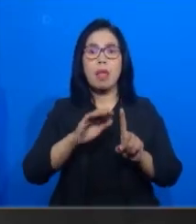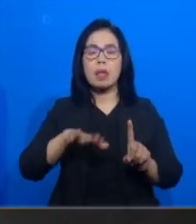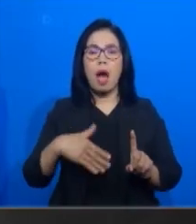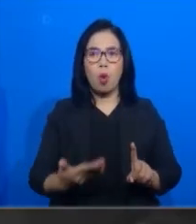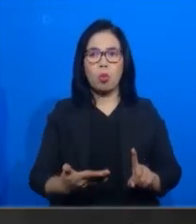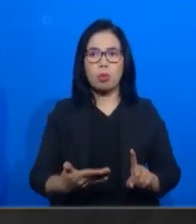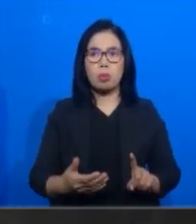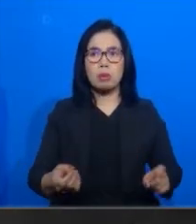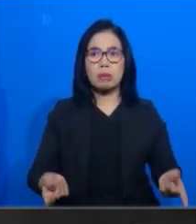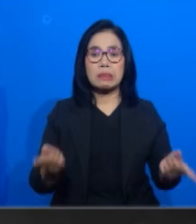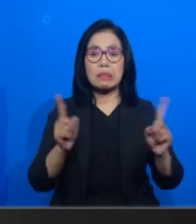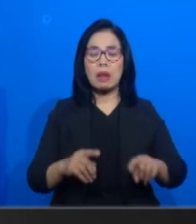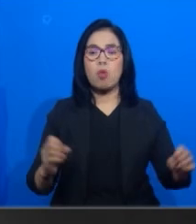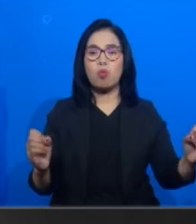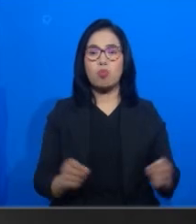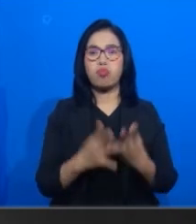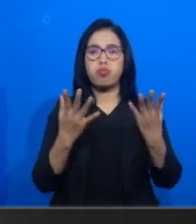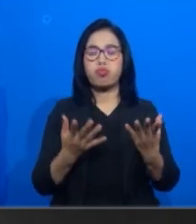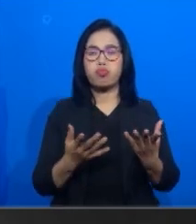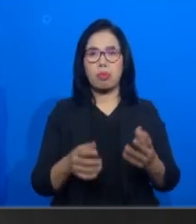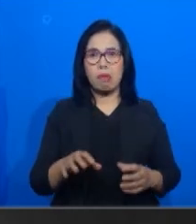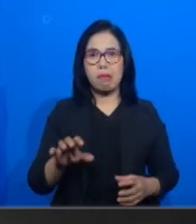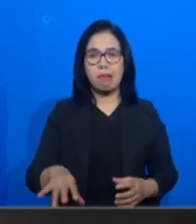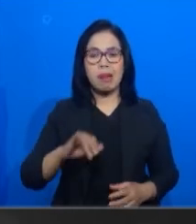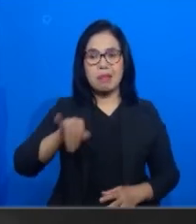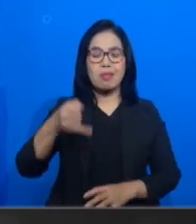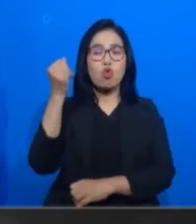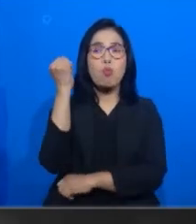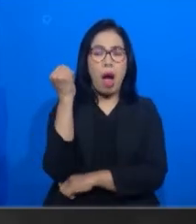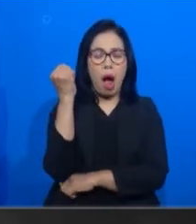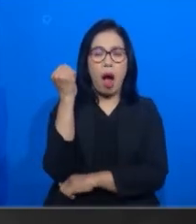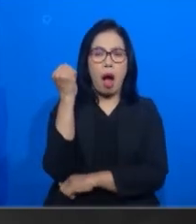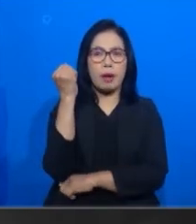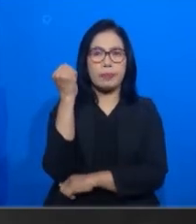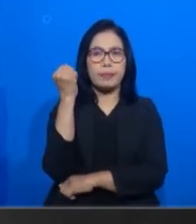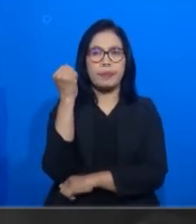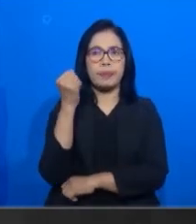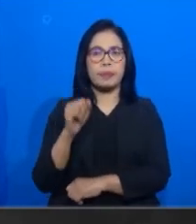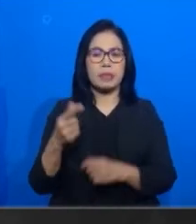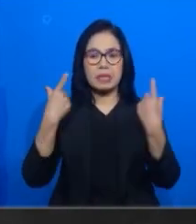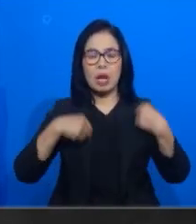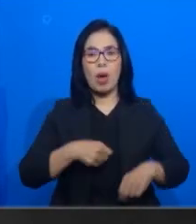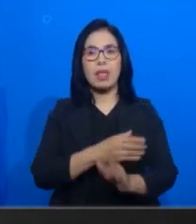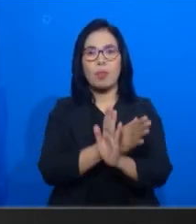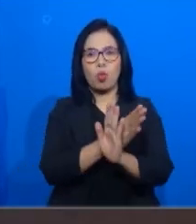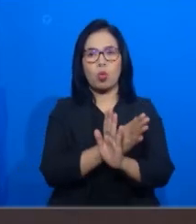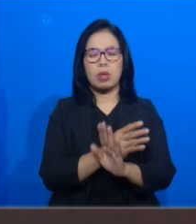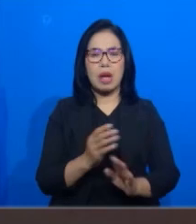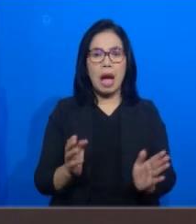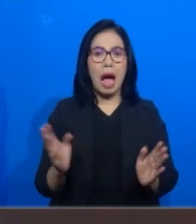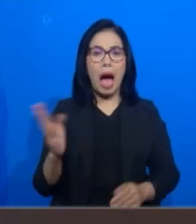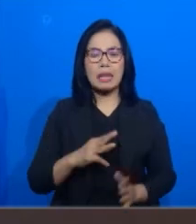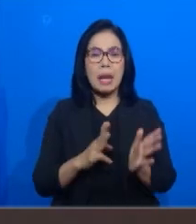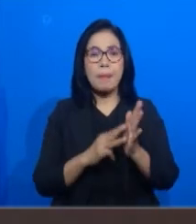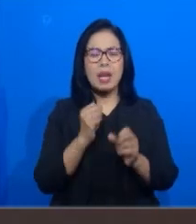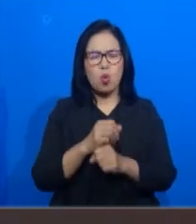Insiden ini terjadi di Jalan Raya Nasional Surabaya, Jombang, tepatnya di Desa Janti, Kecamatan Jogoroto, Jombang pada Minggu pagi.